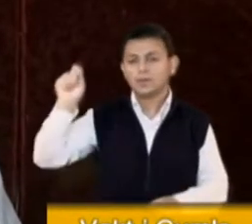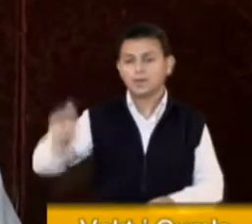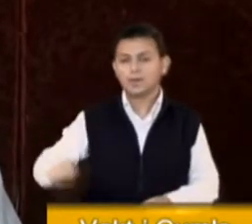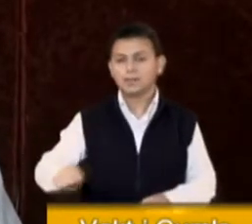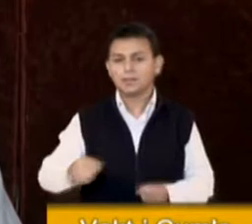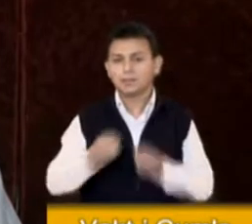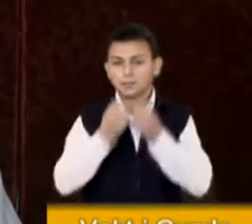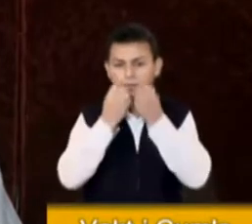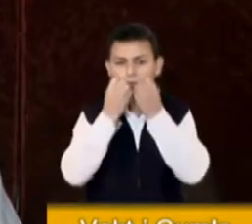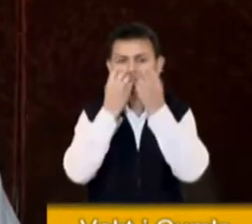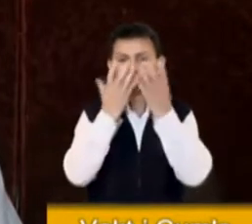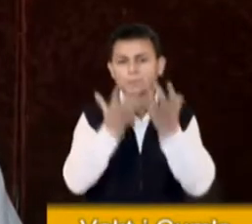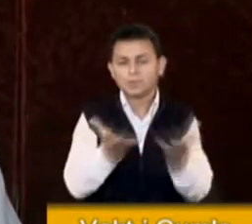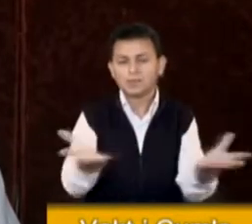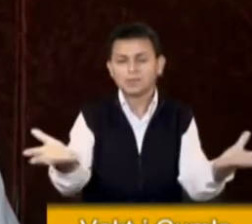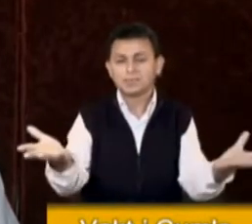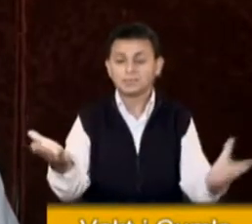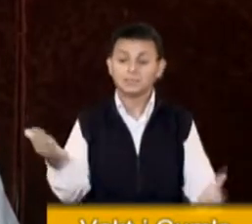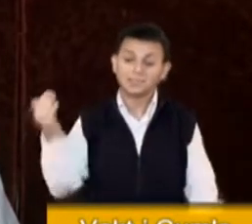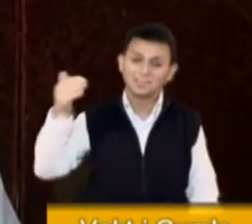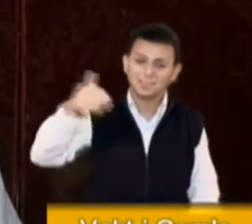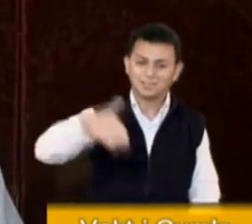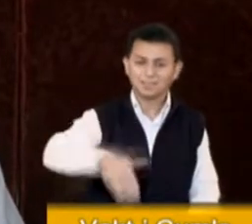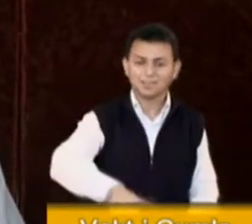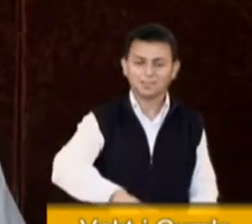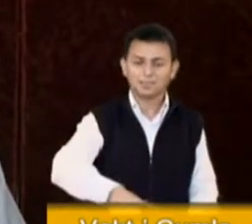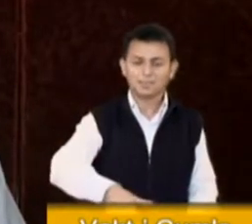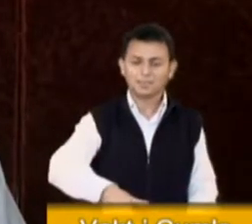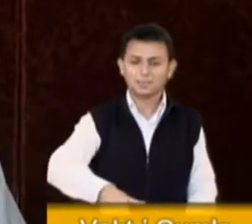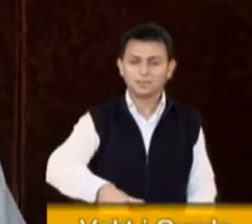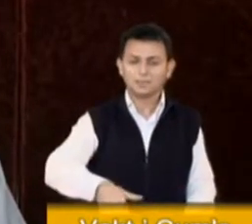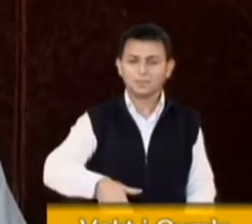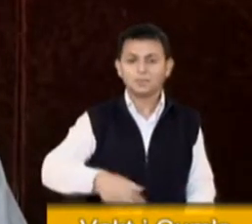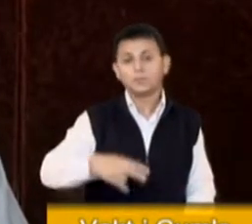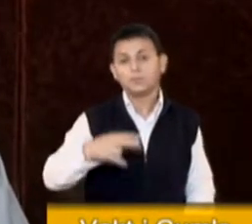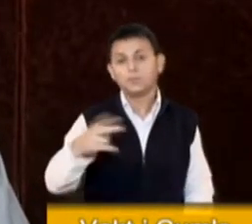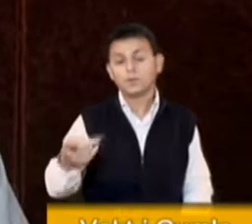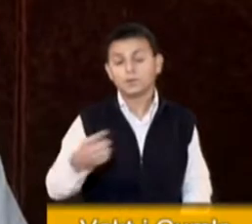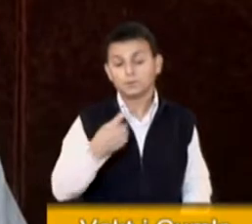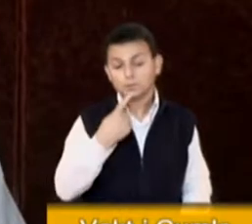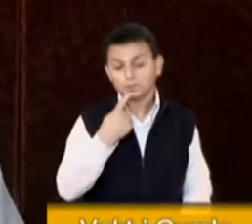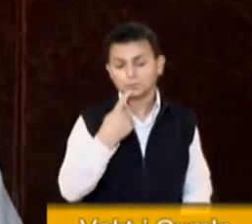bahçesine girdi ve şöyle dedi: kale ma ezunnu en tebide hadihi ebeda,